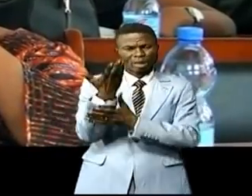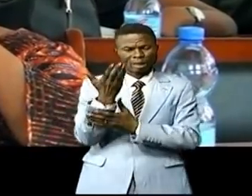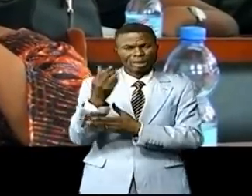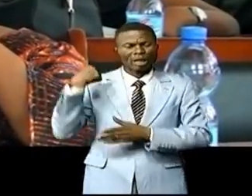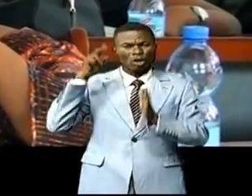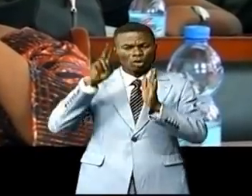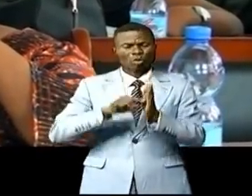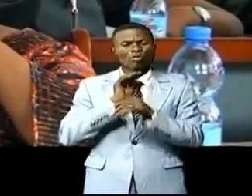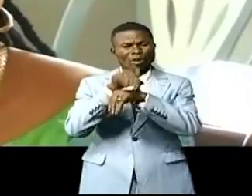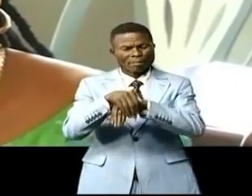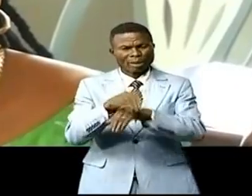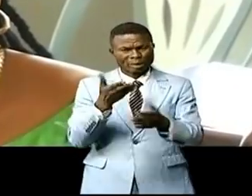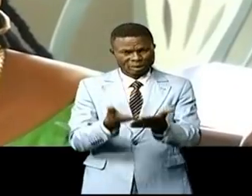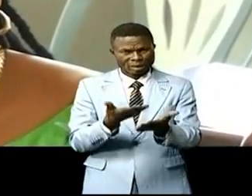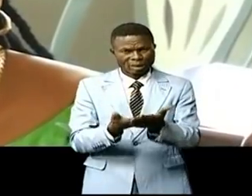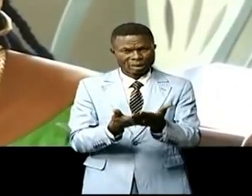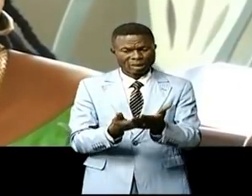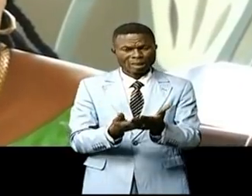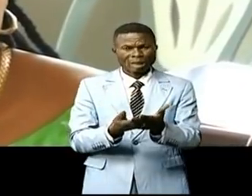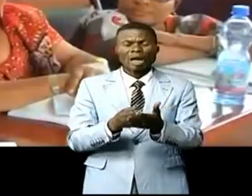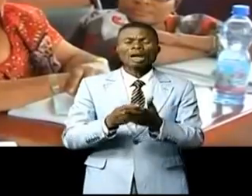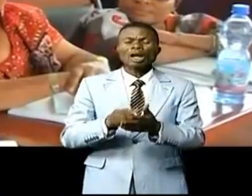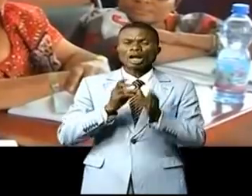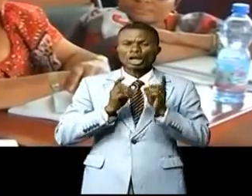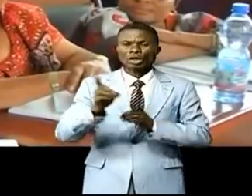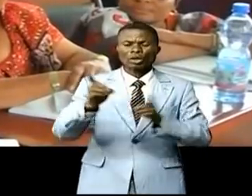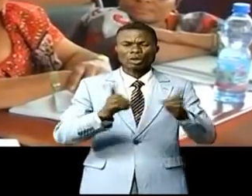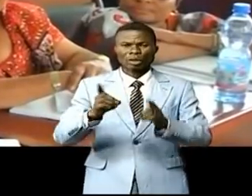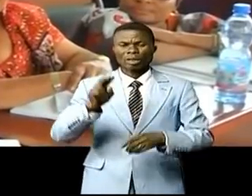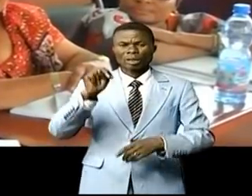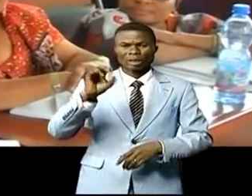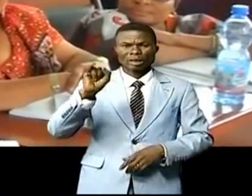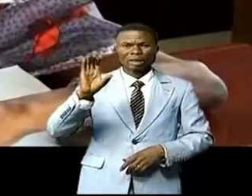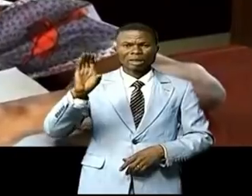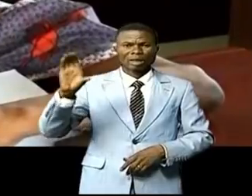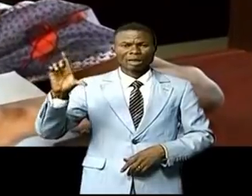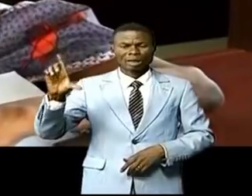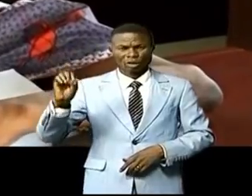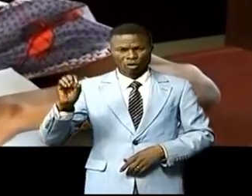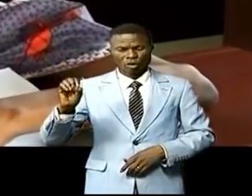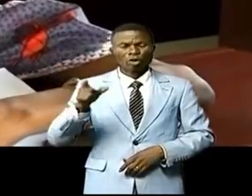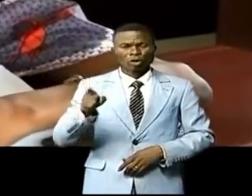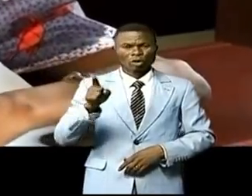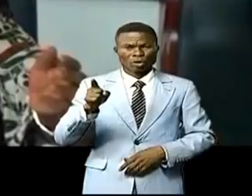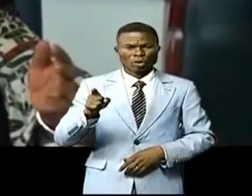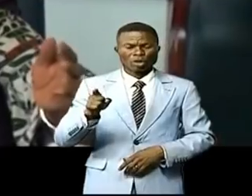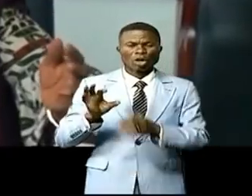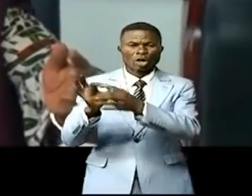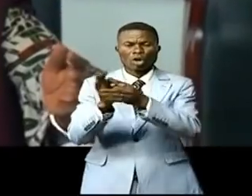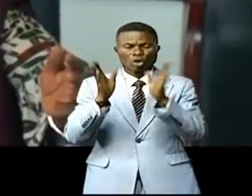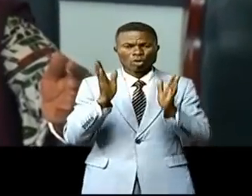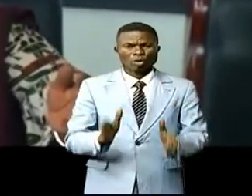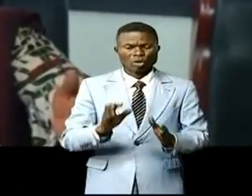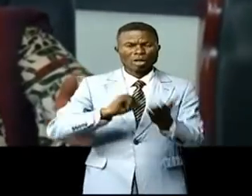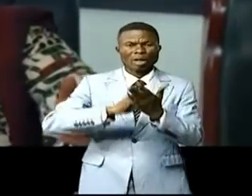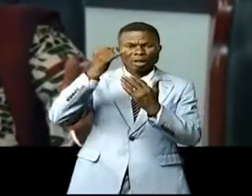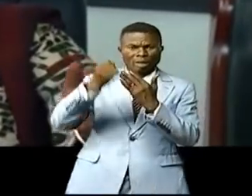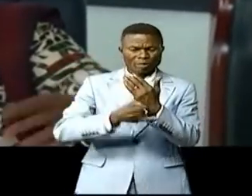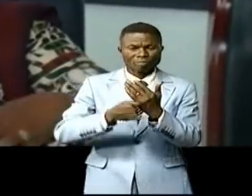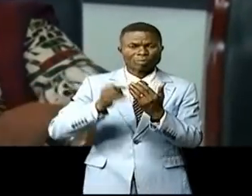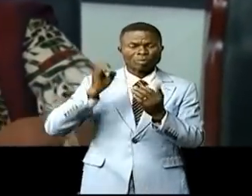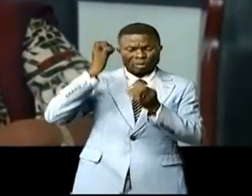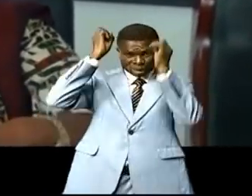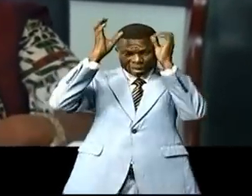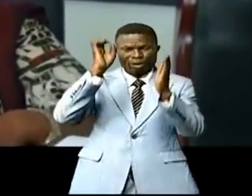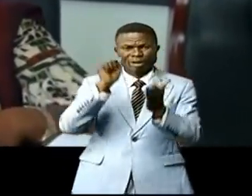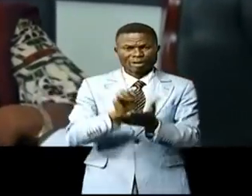de l'État congolais. Sous la modération de Nicole Nyangolo du COCAFEM GL et coordonnatrice du projet EduFam,